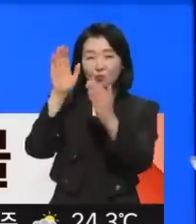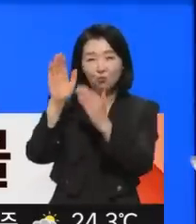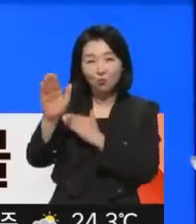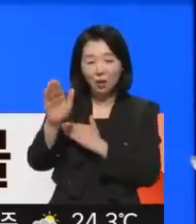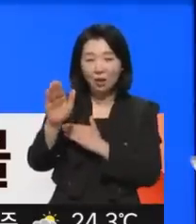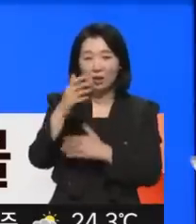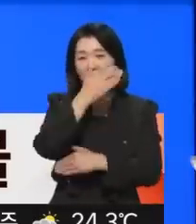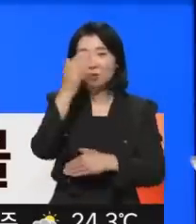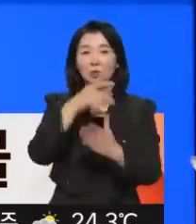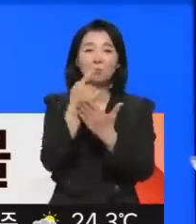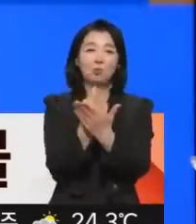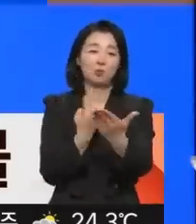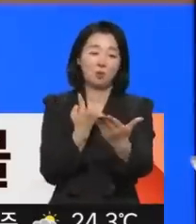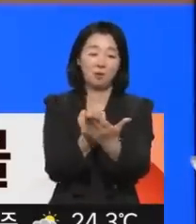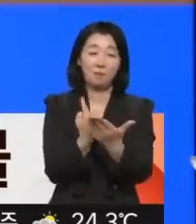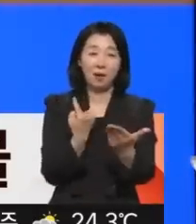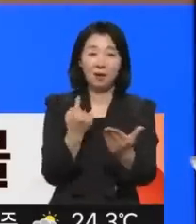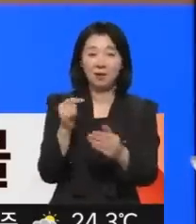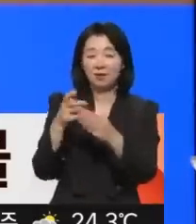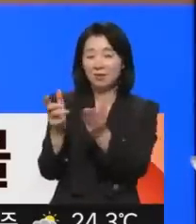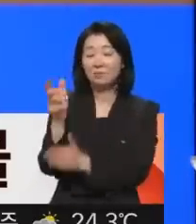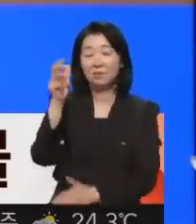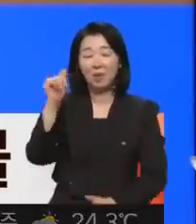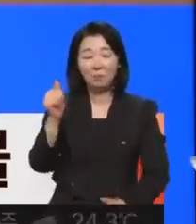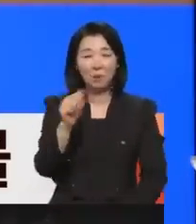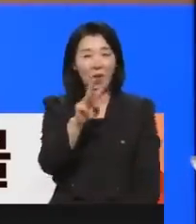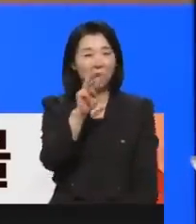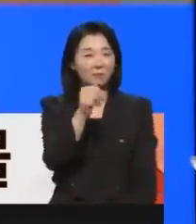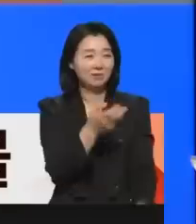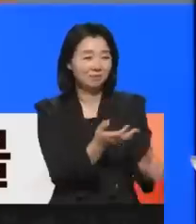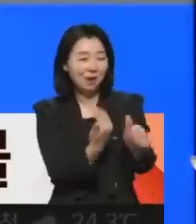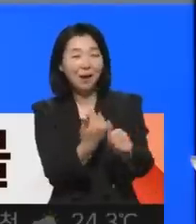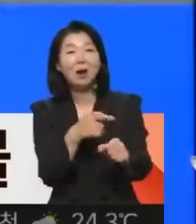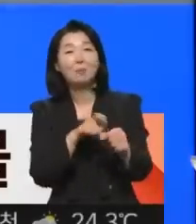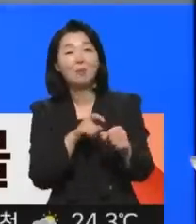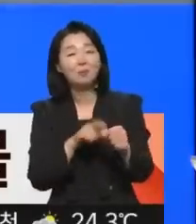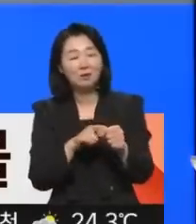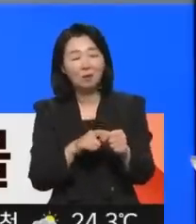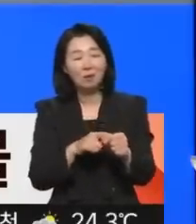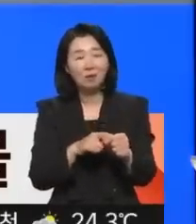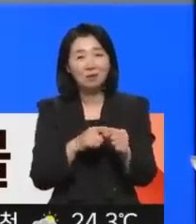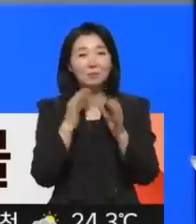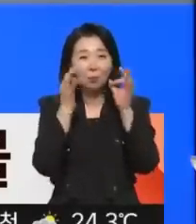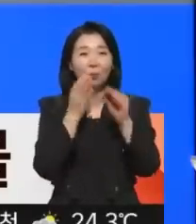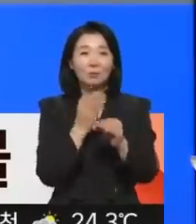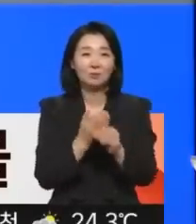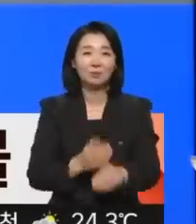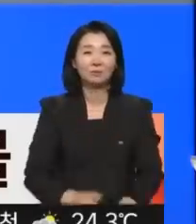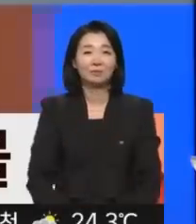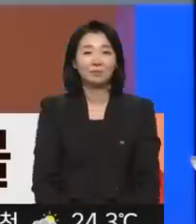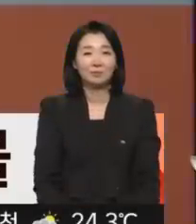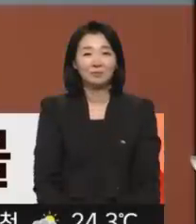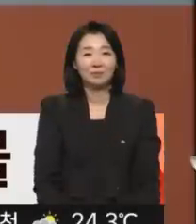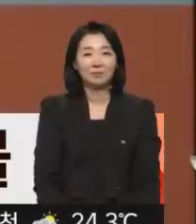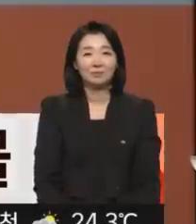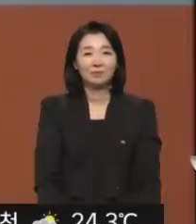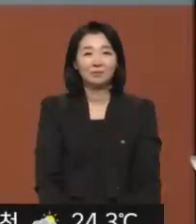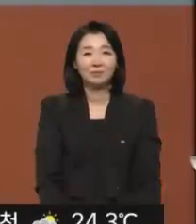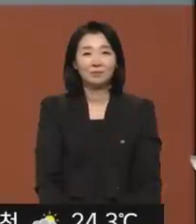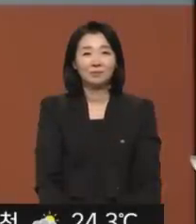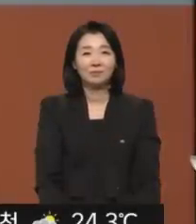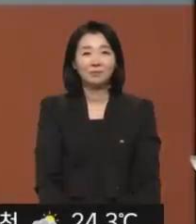대표는 서둘러 MZ 표심 잡기에 나섰습니다. 청년층 맞춤형 민생 행보에 나선 상황인데요. 관련 내용을 주민에서